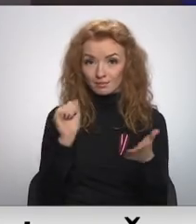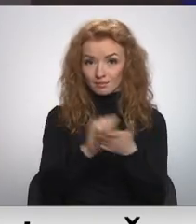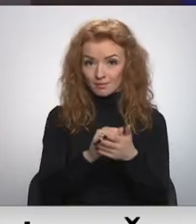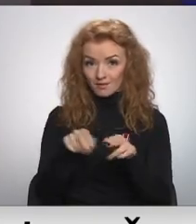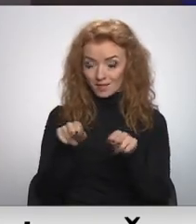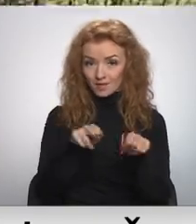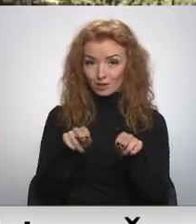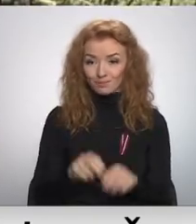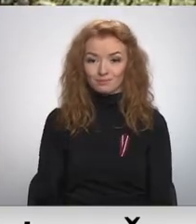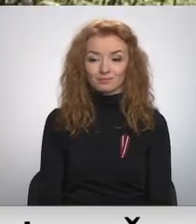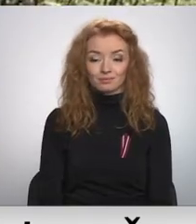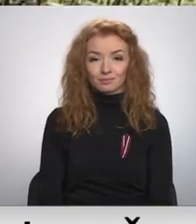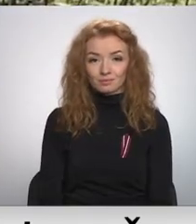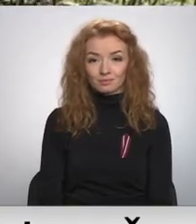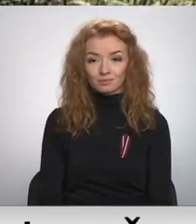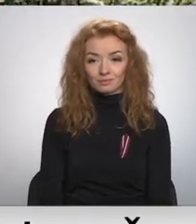dēļ.